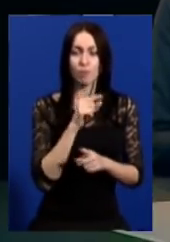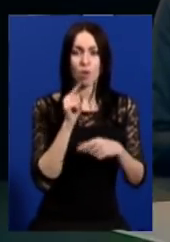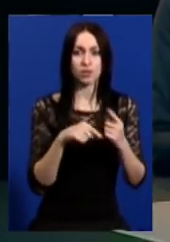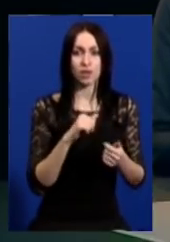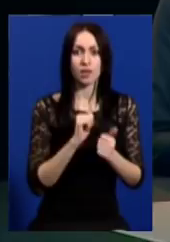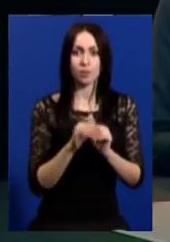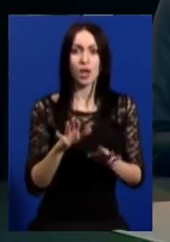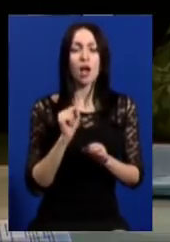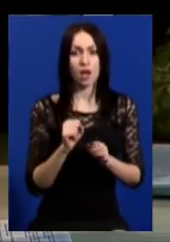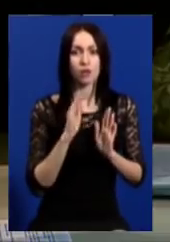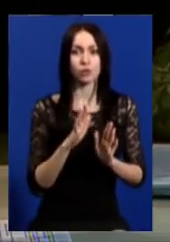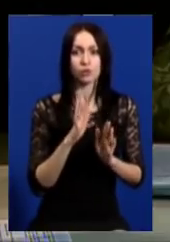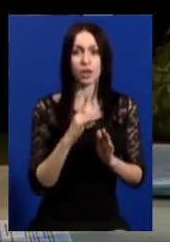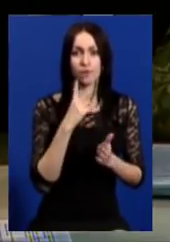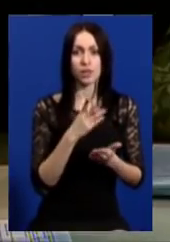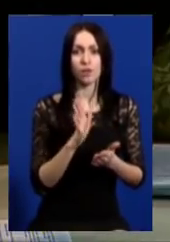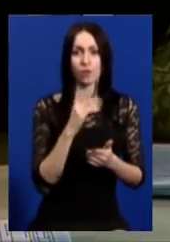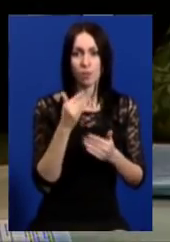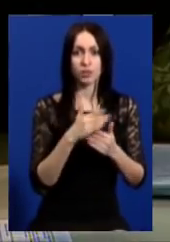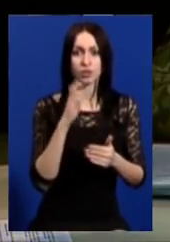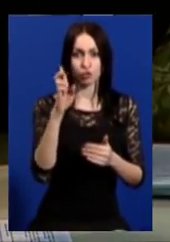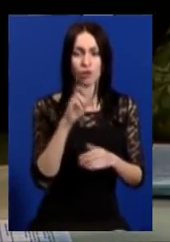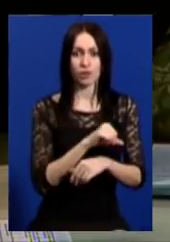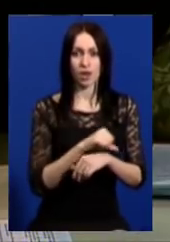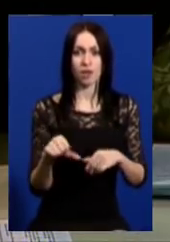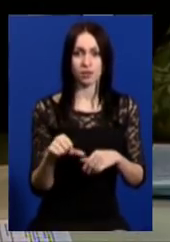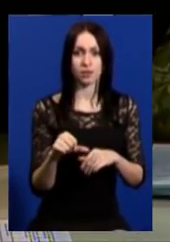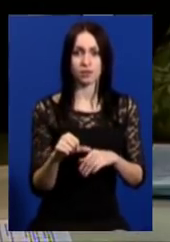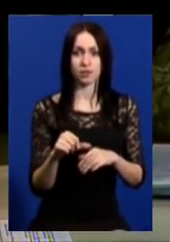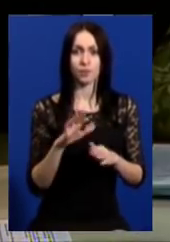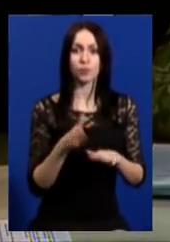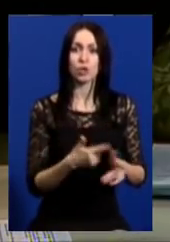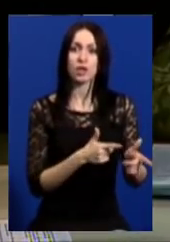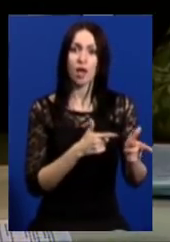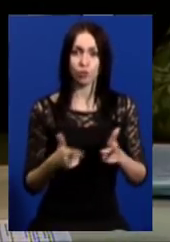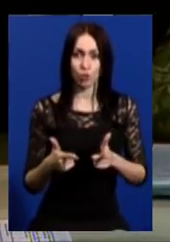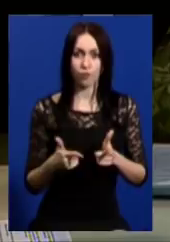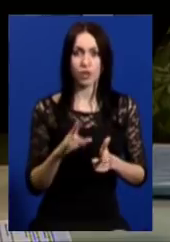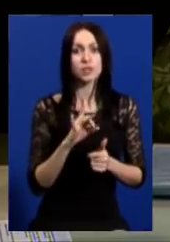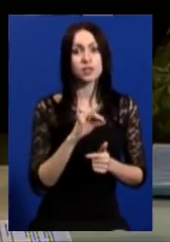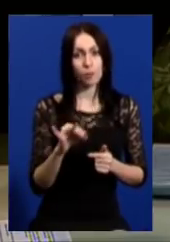а безпосередньо знаходяться в близькості державного кордону. Готовності при